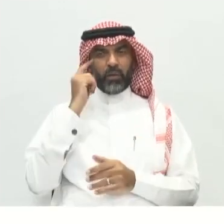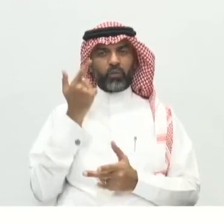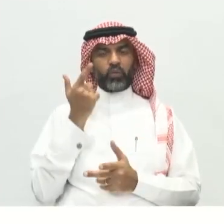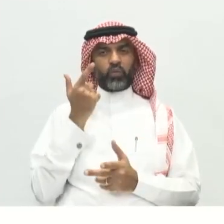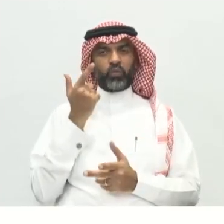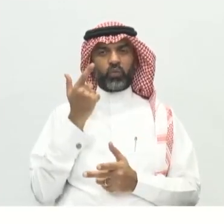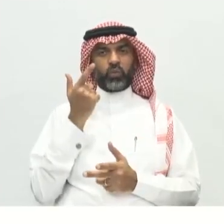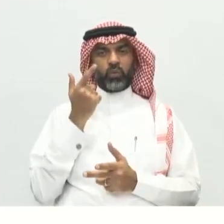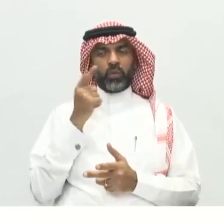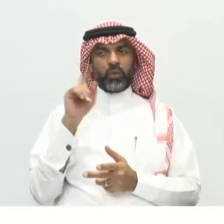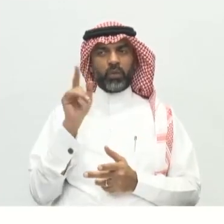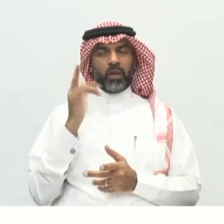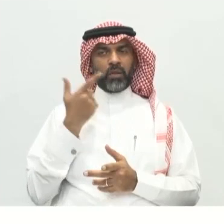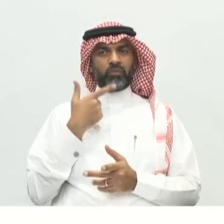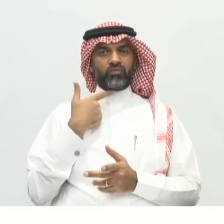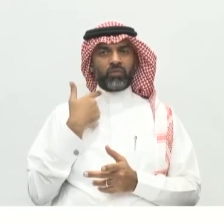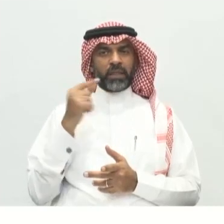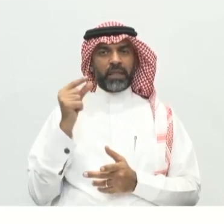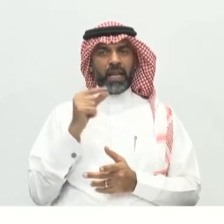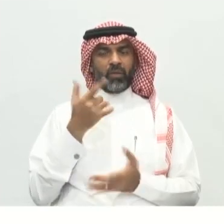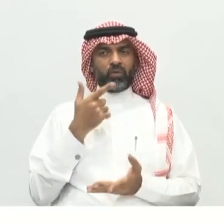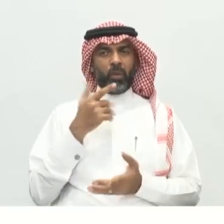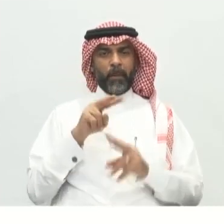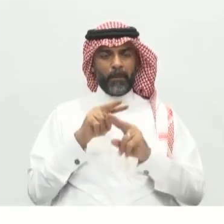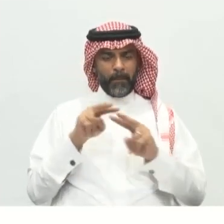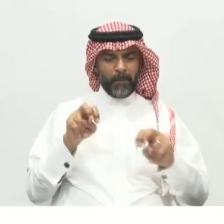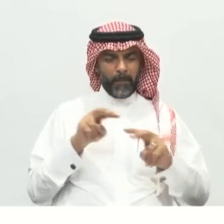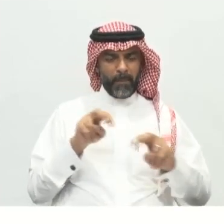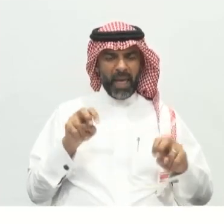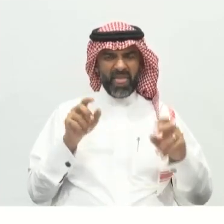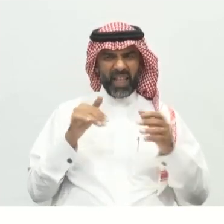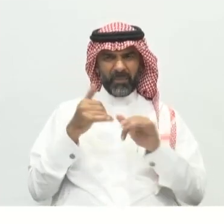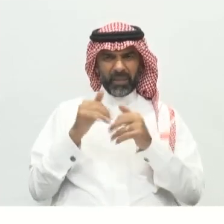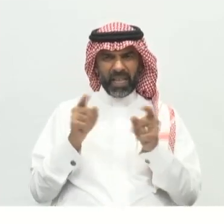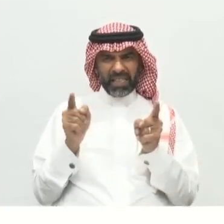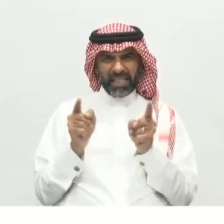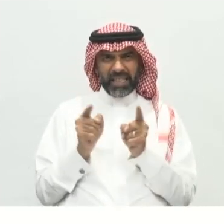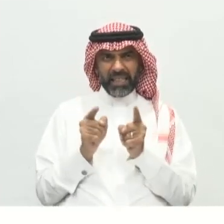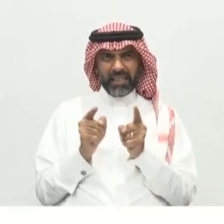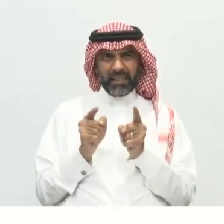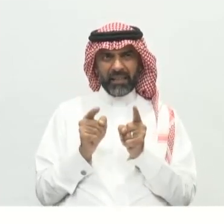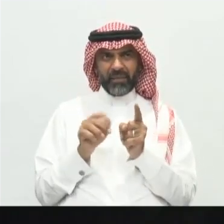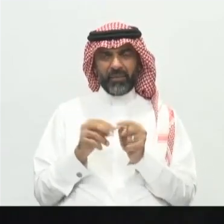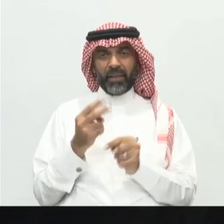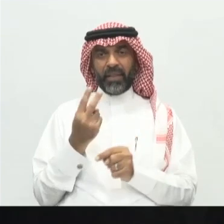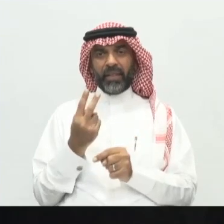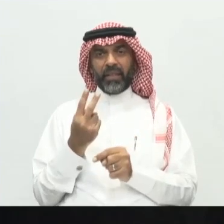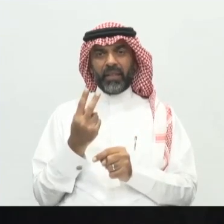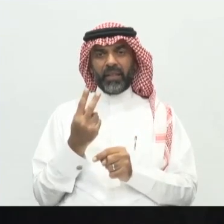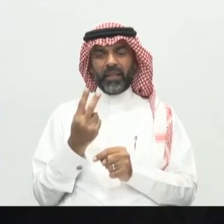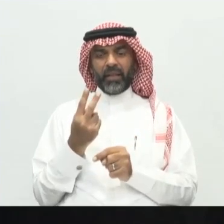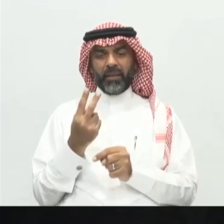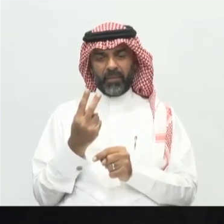علىق او الهدف كان الداله الموضوعيه اننا سنقوم بالبحث عن اقصر مسار لدينا دالتين فقط هي اما مينيمايزر